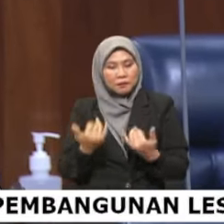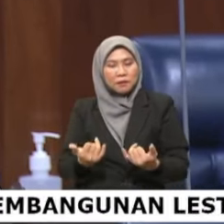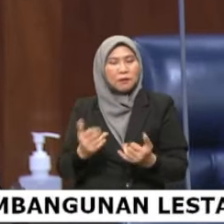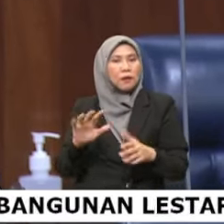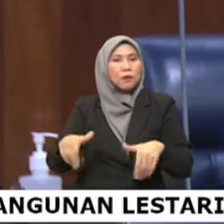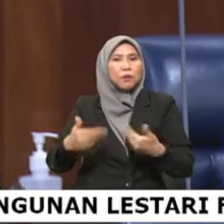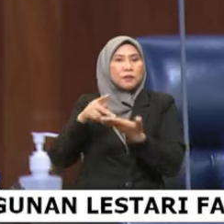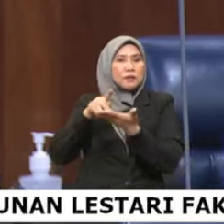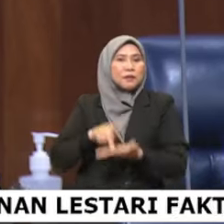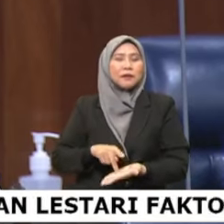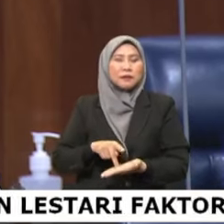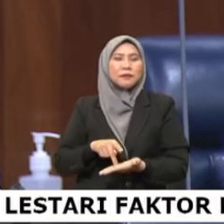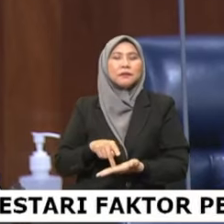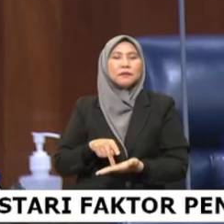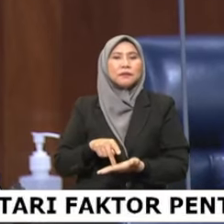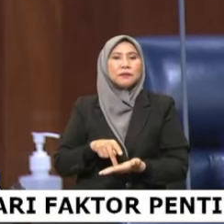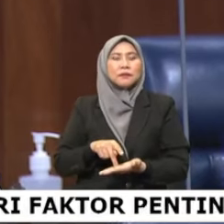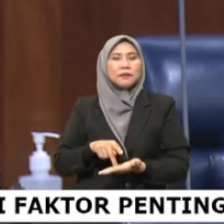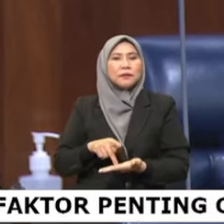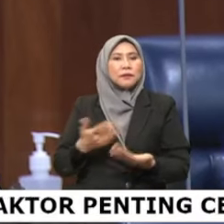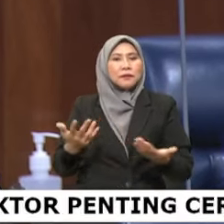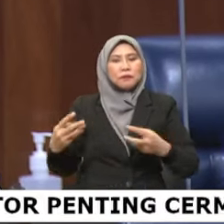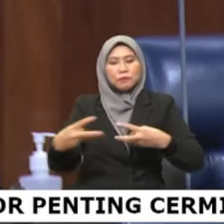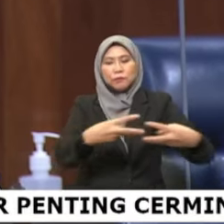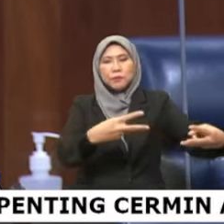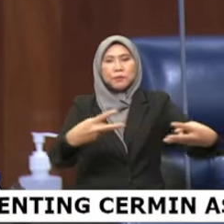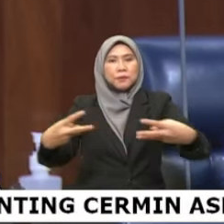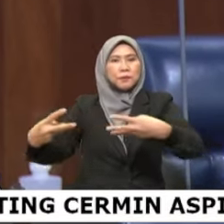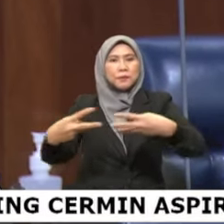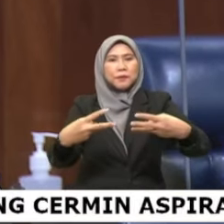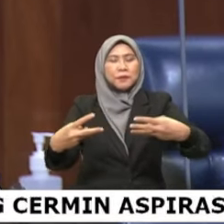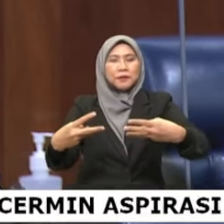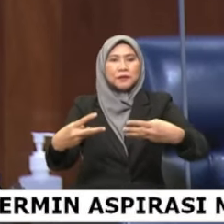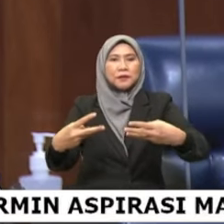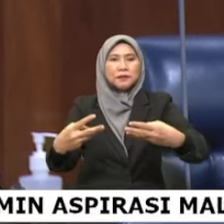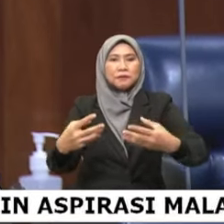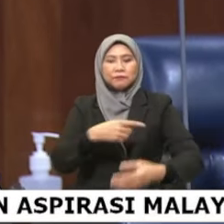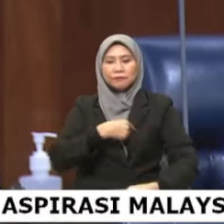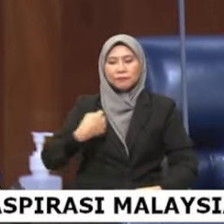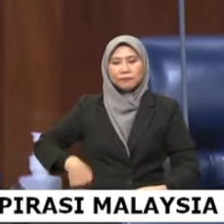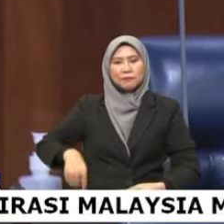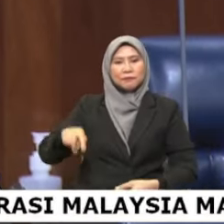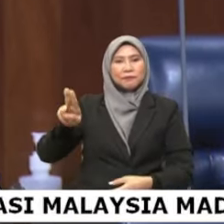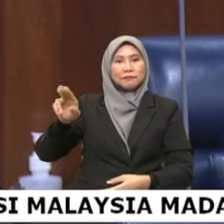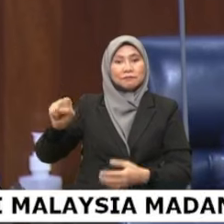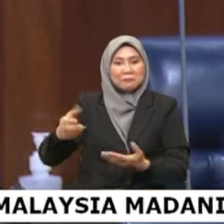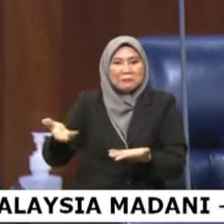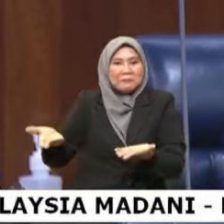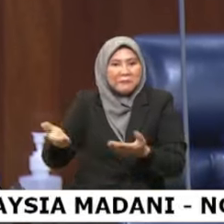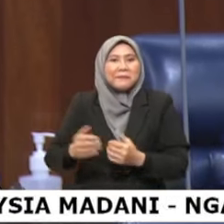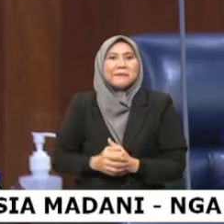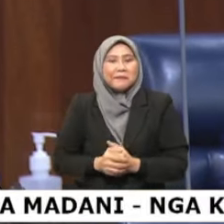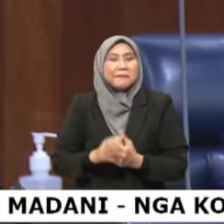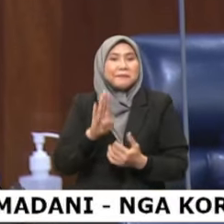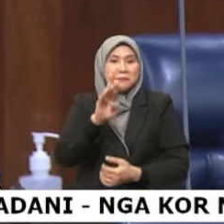kesan didolarisasi di sebalik perang perdagangan AS dan juga China? Dan bagaimanakah BRICS